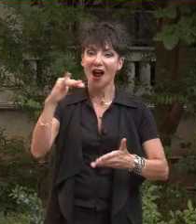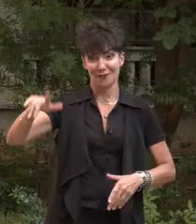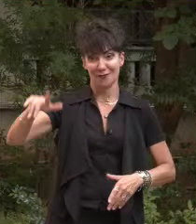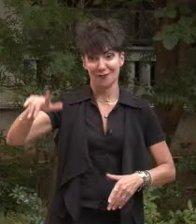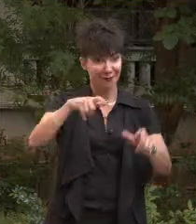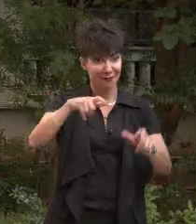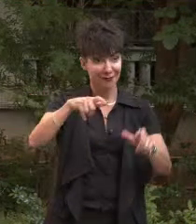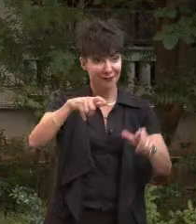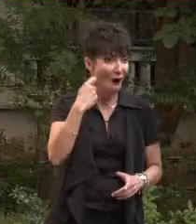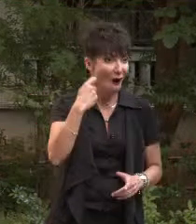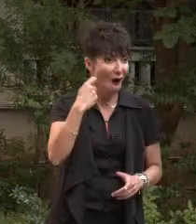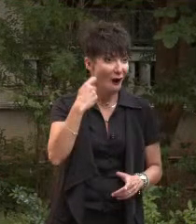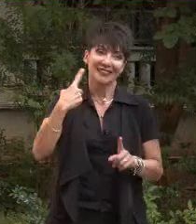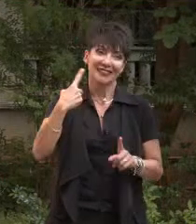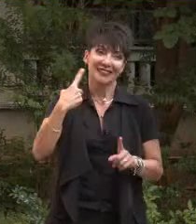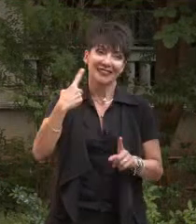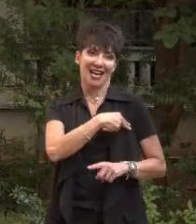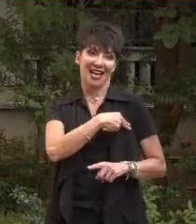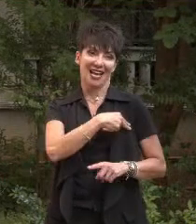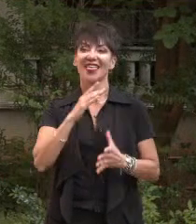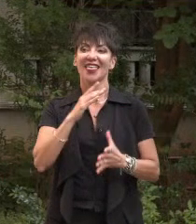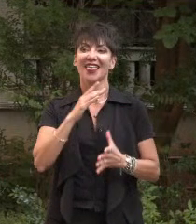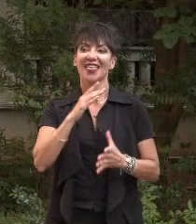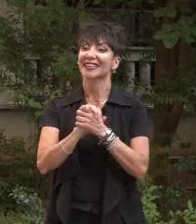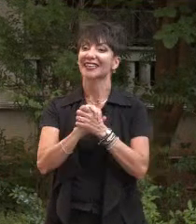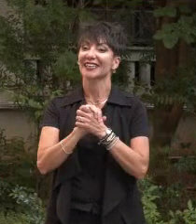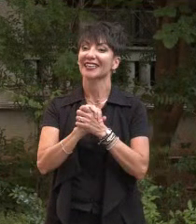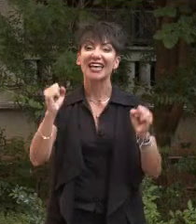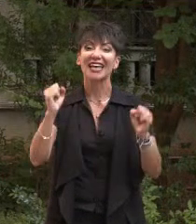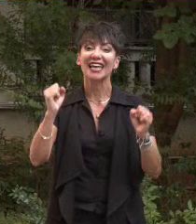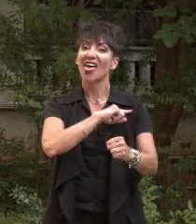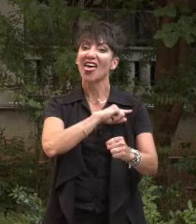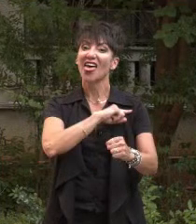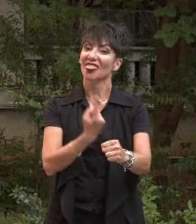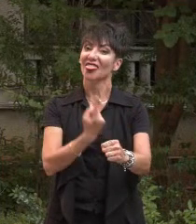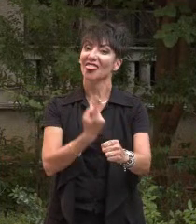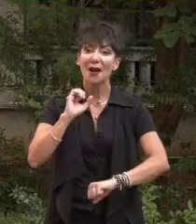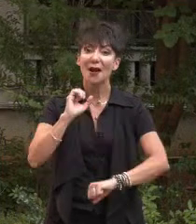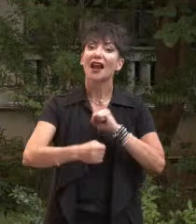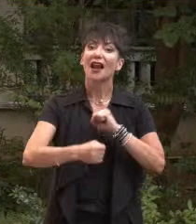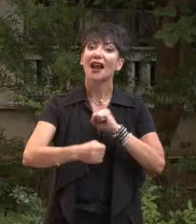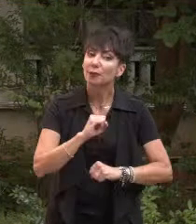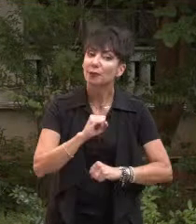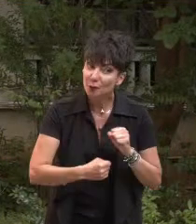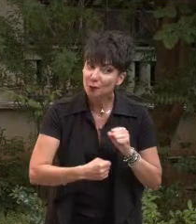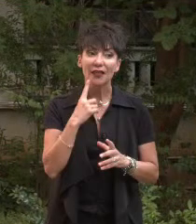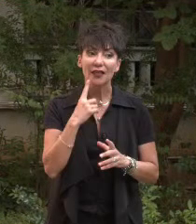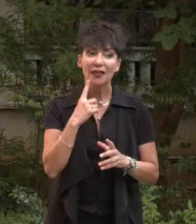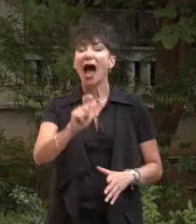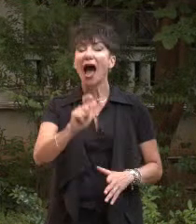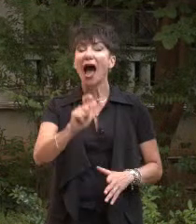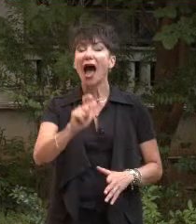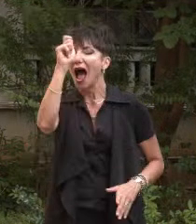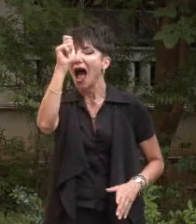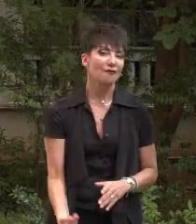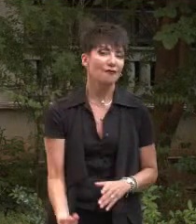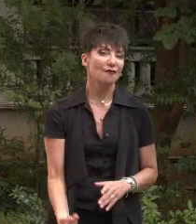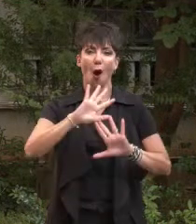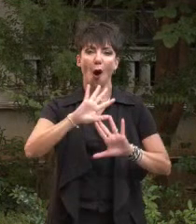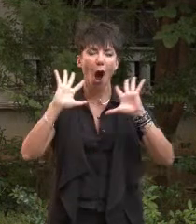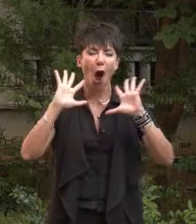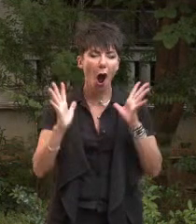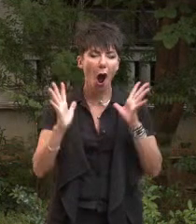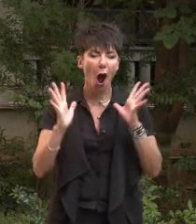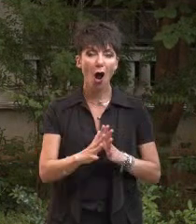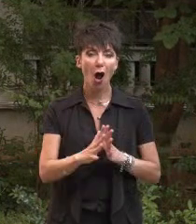και τους καθηγητές σας. Να είστε όλοι καλά, υγεία και δύναμη, να προσπαθήσουμε να κάνουμε το παν, να μην ξαναβρεθούμε σε